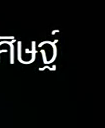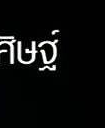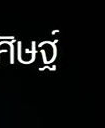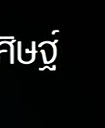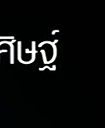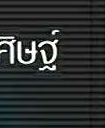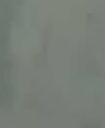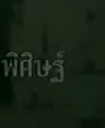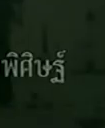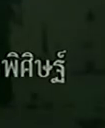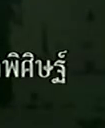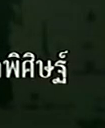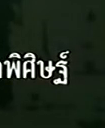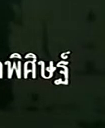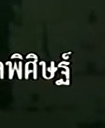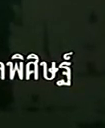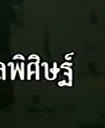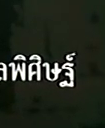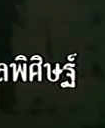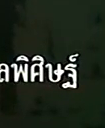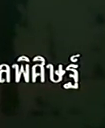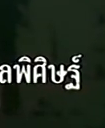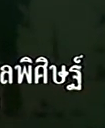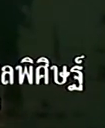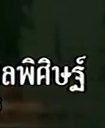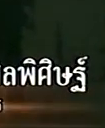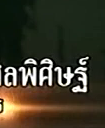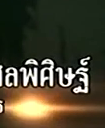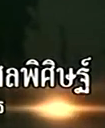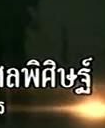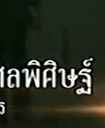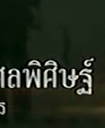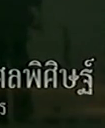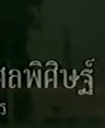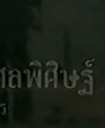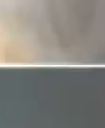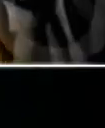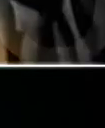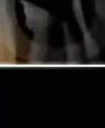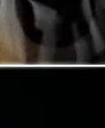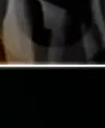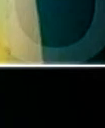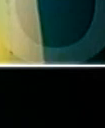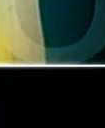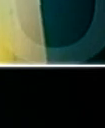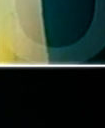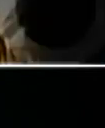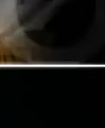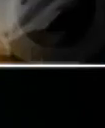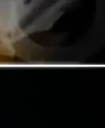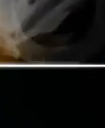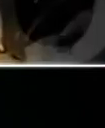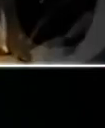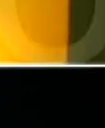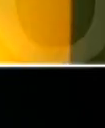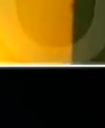สวัสดีครับคุณผู้ชมครับผมณัฐธีโกศลพิสิทธิ์นะครับนี่คือรายการ80ปีรัฐสภาบนแผ่นดินไทยครับ รับรู้เรื่องราวความเป็นมาของรัฐส